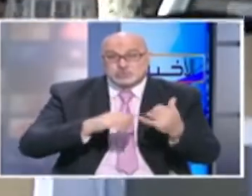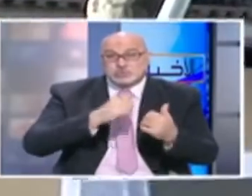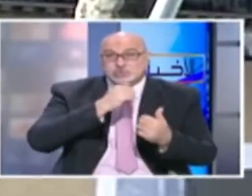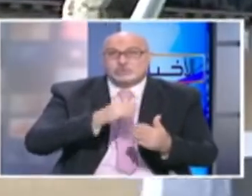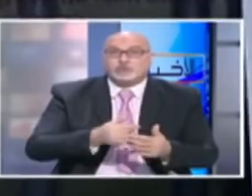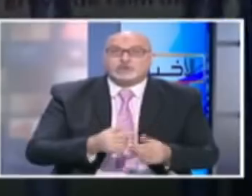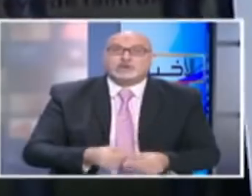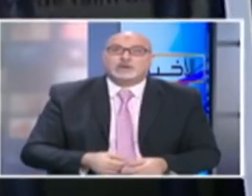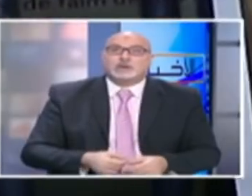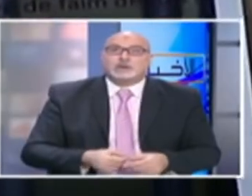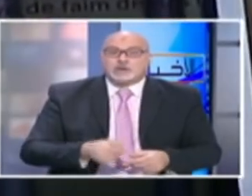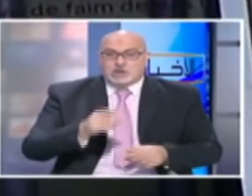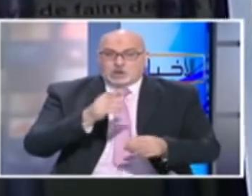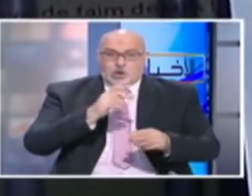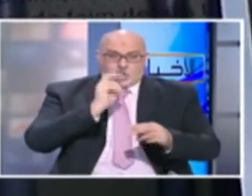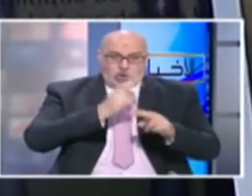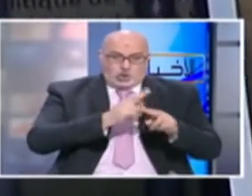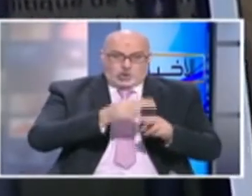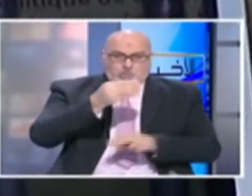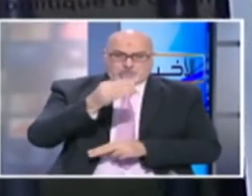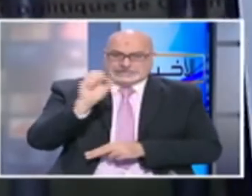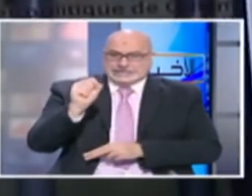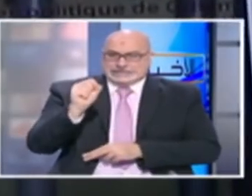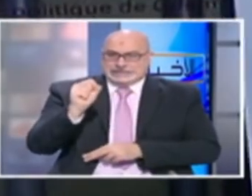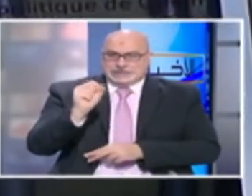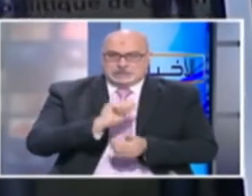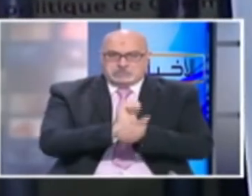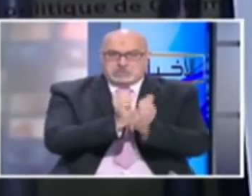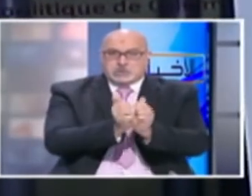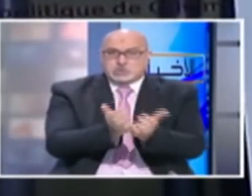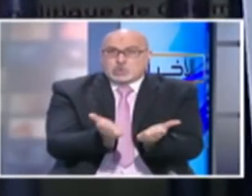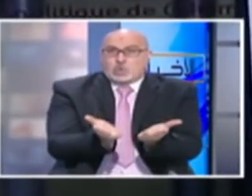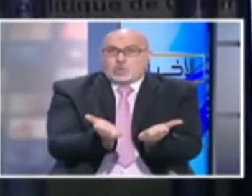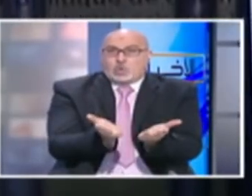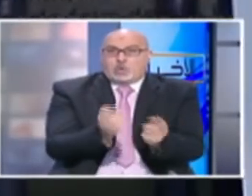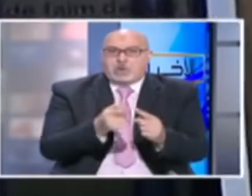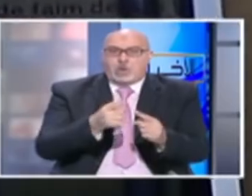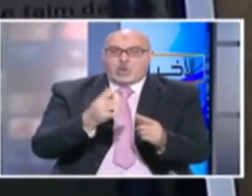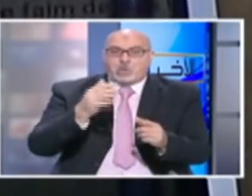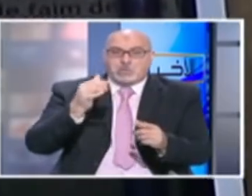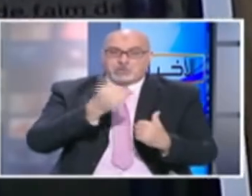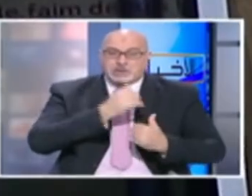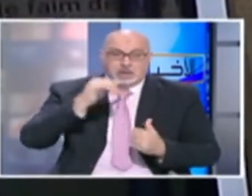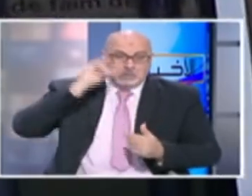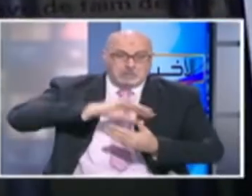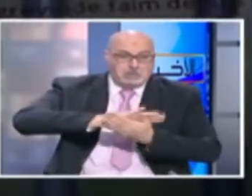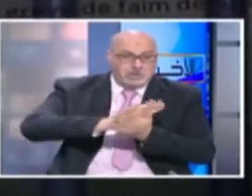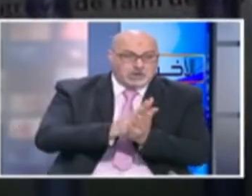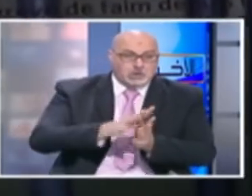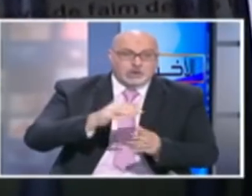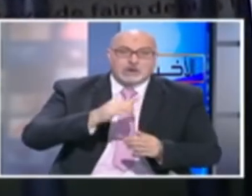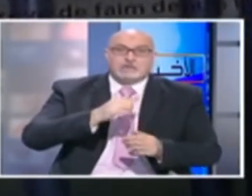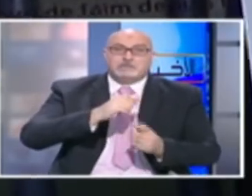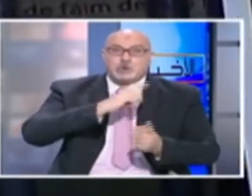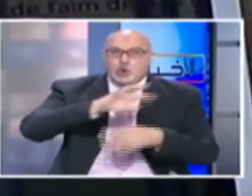هدي اللي حكموه المغاربة سجنوا على تيمسك بدون محاكمة شرعية، وعادلوا أكثر من شهر